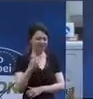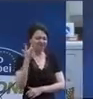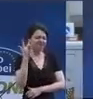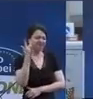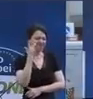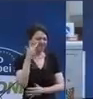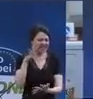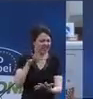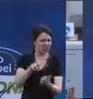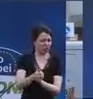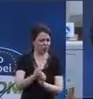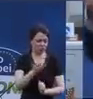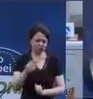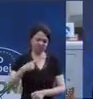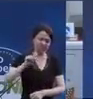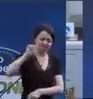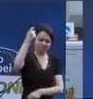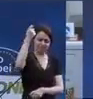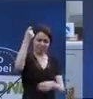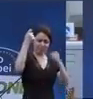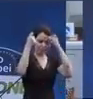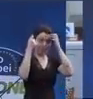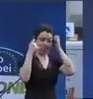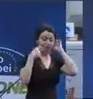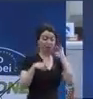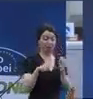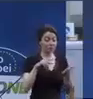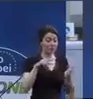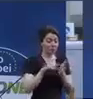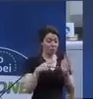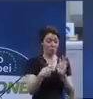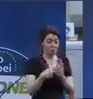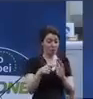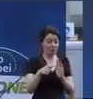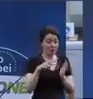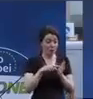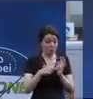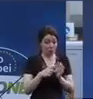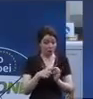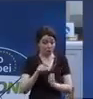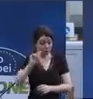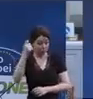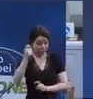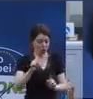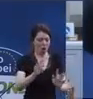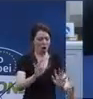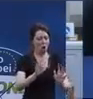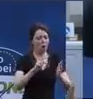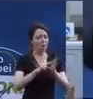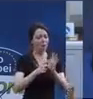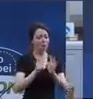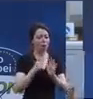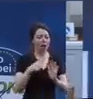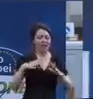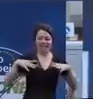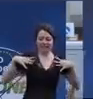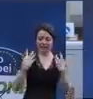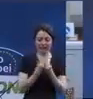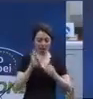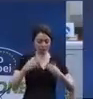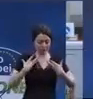distrugge tutto Arriveremo il problema non è se arriveremo o no il problema è arrivarci